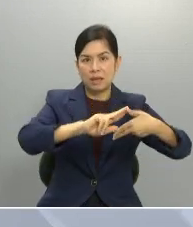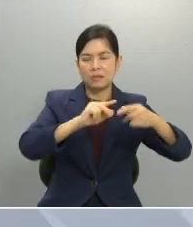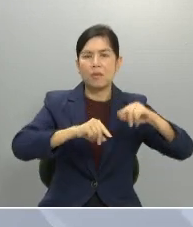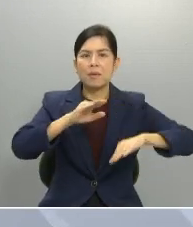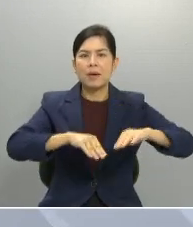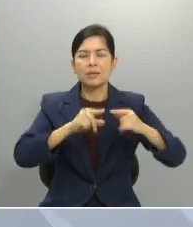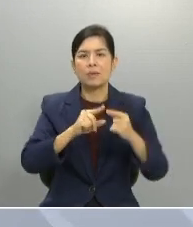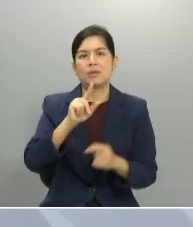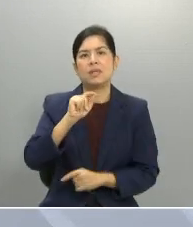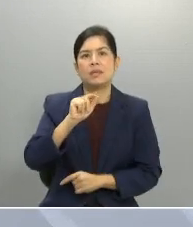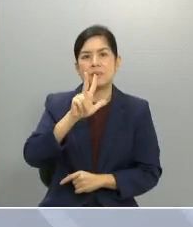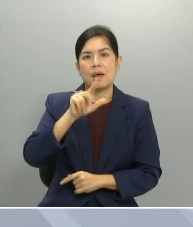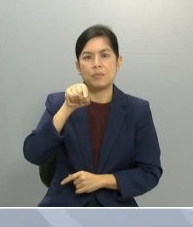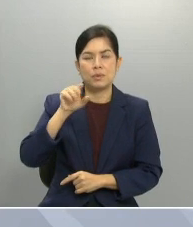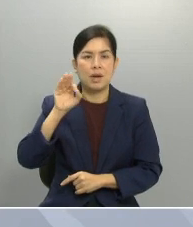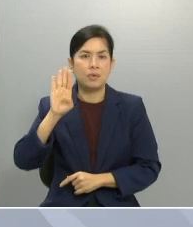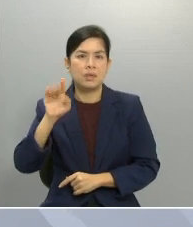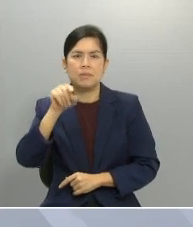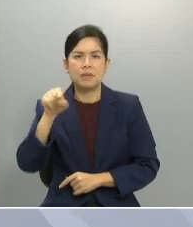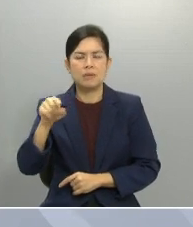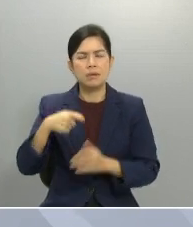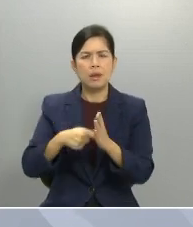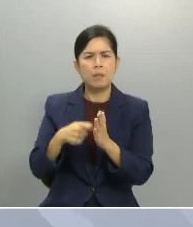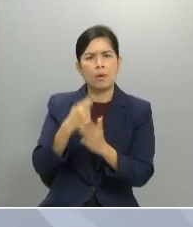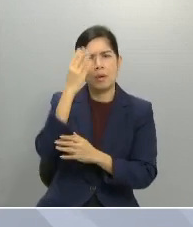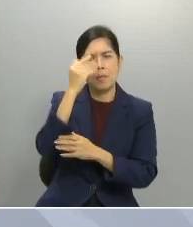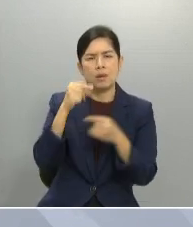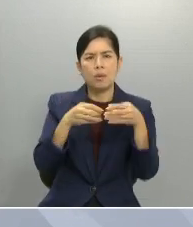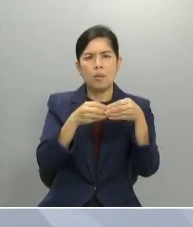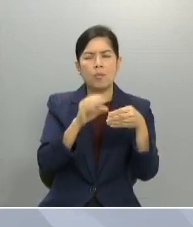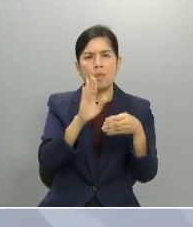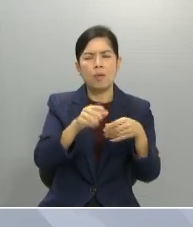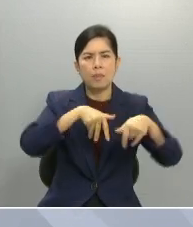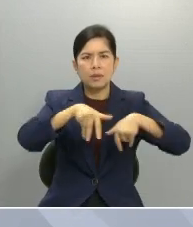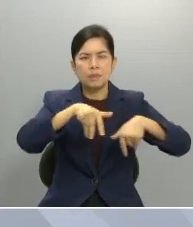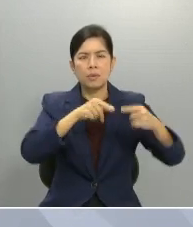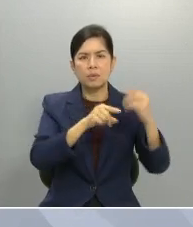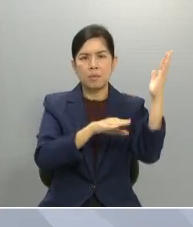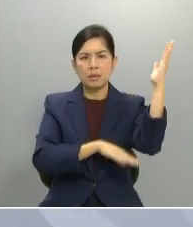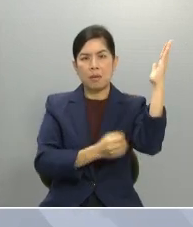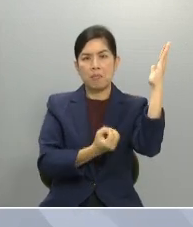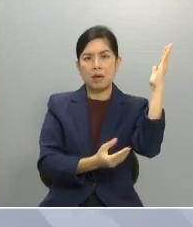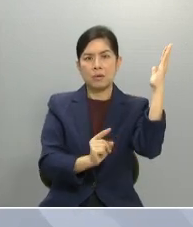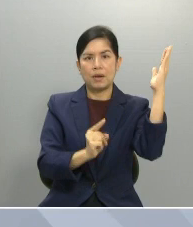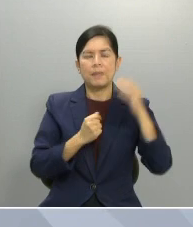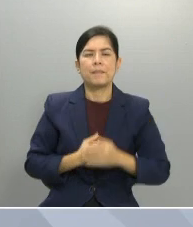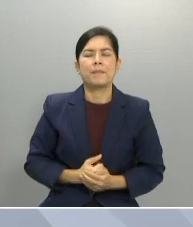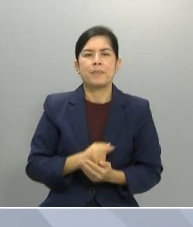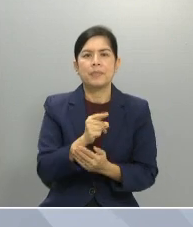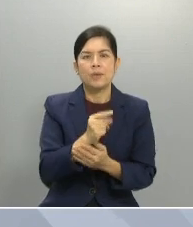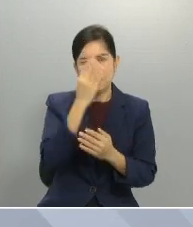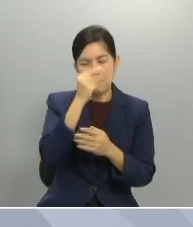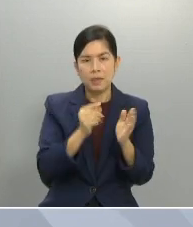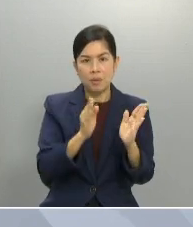นะฮะท่านผู้ชมครับโดยเหตุผลที่มีการสำรวจตรวจสอบกันจากนี้น่าภูมิก็คือว่าเพราะคนใต้